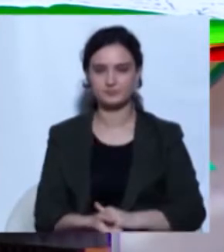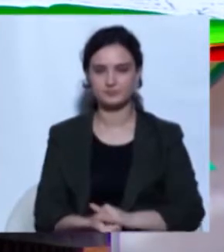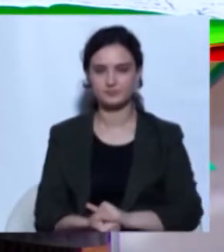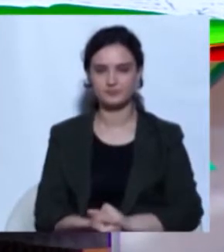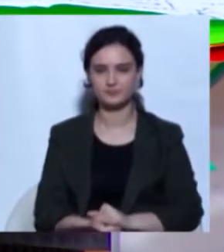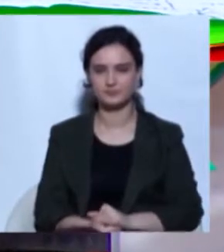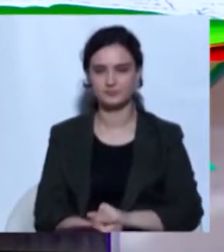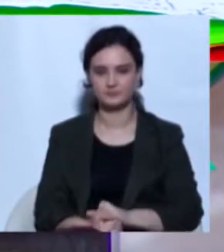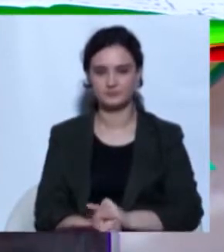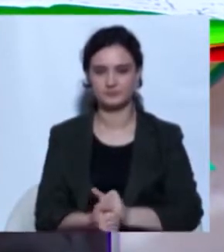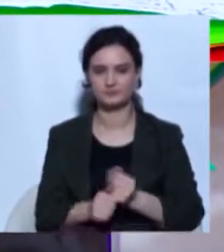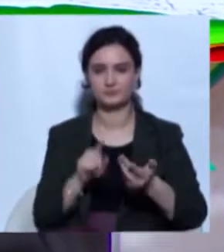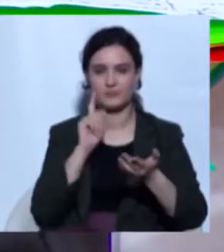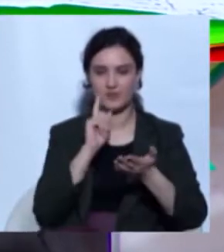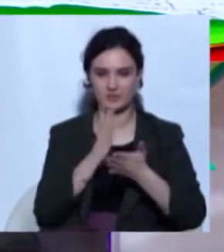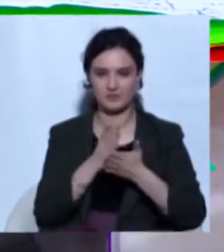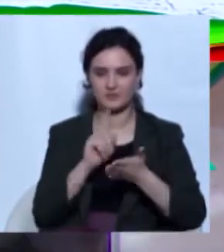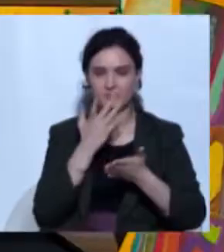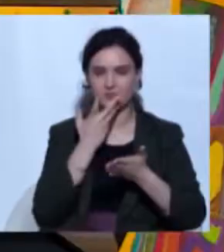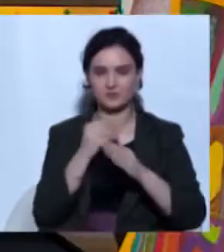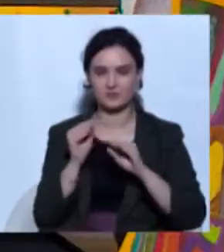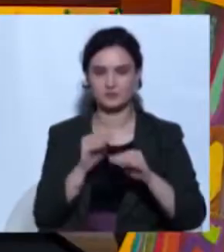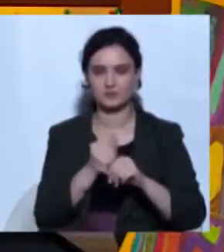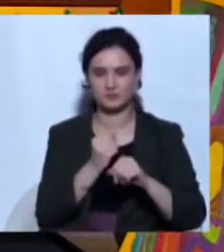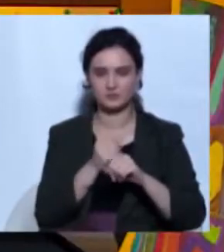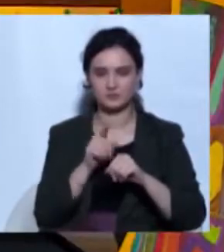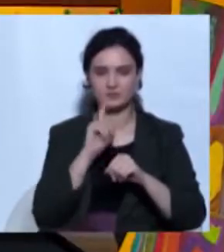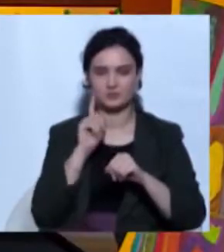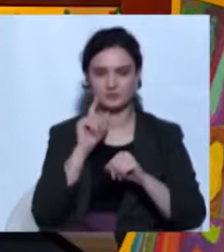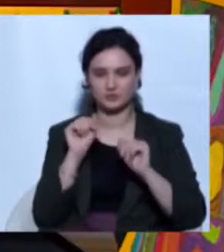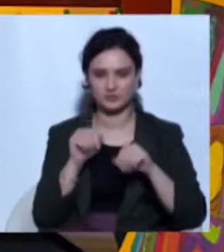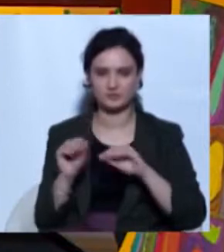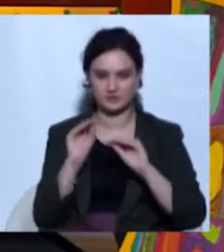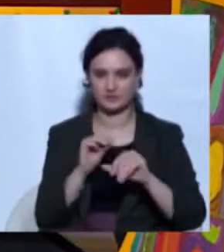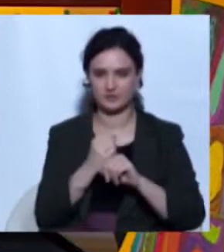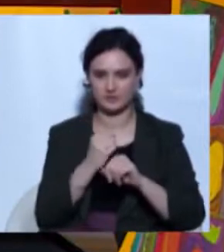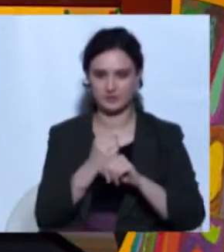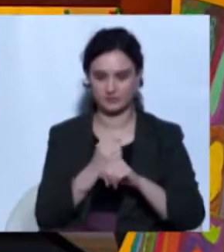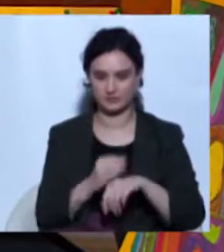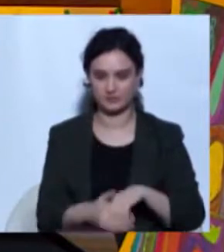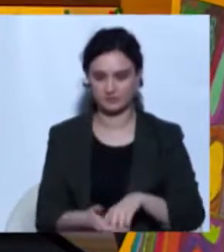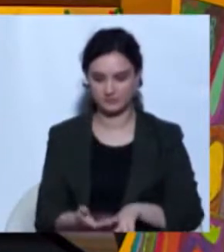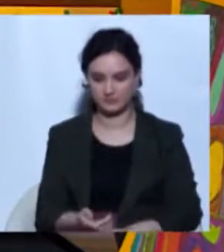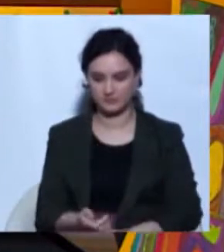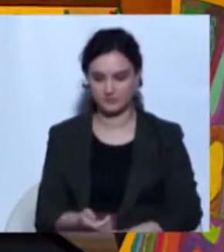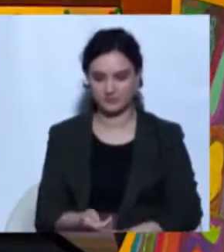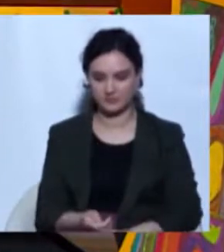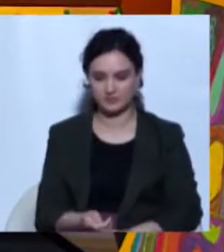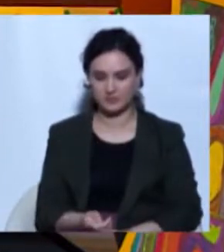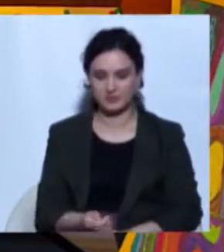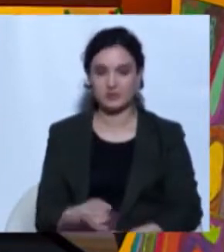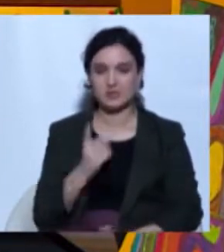აქ გვაქვს მწვანე, რა ფერი დავდოთ აქ? მწვანეზე შეგვიძლია დავდოთ